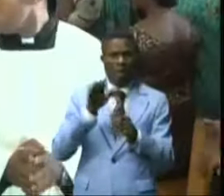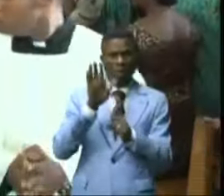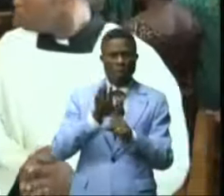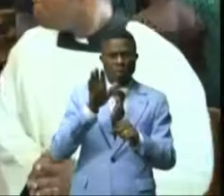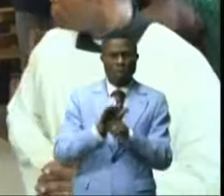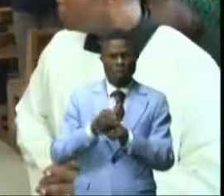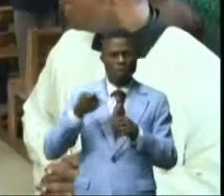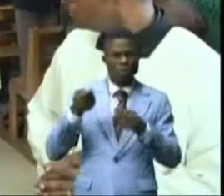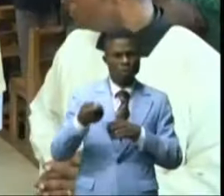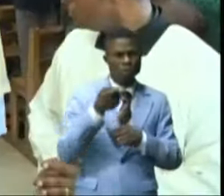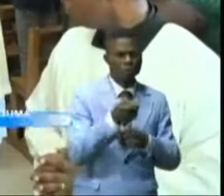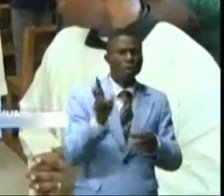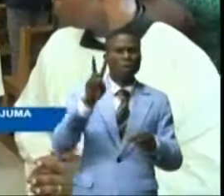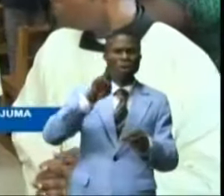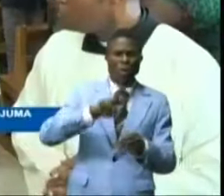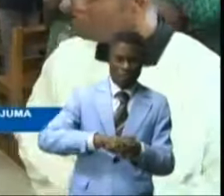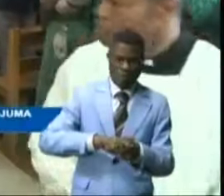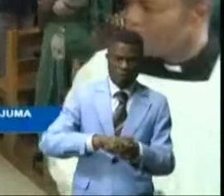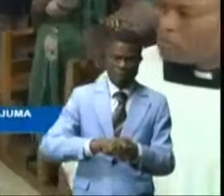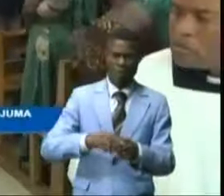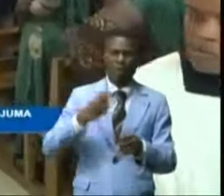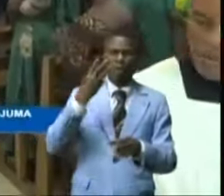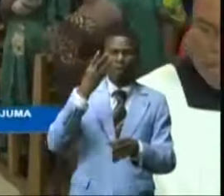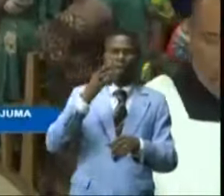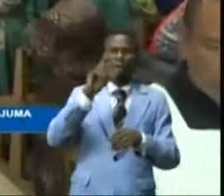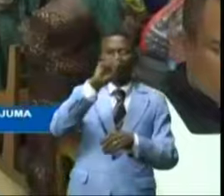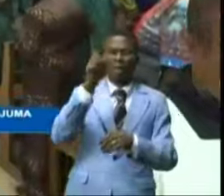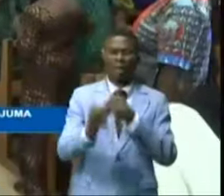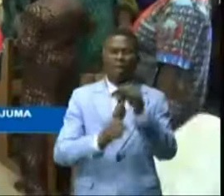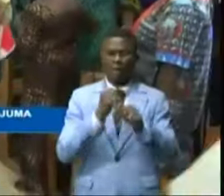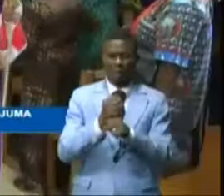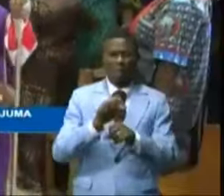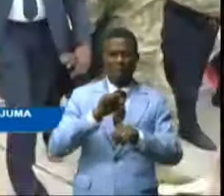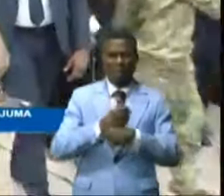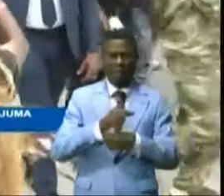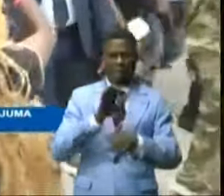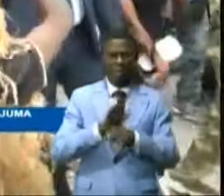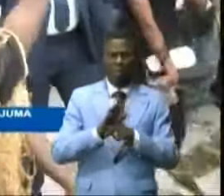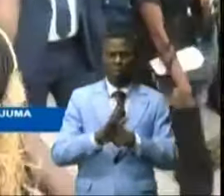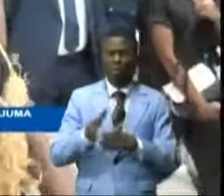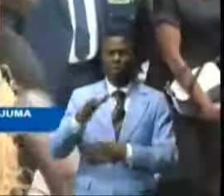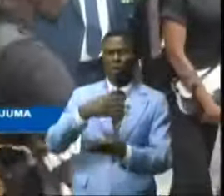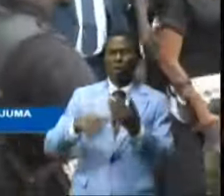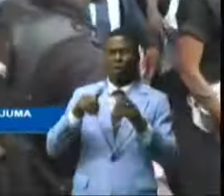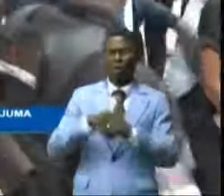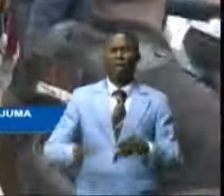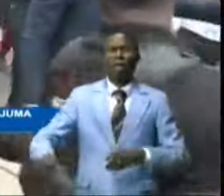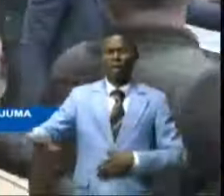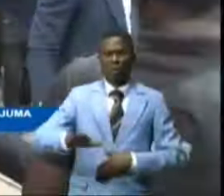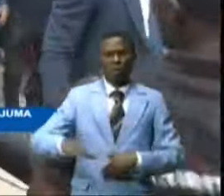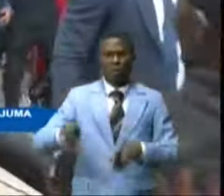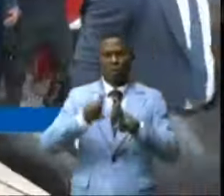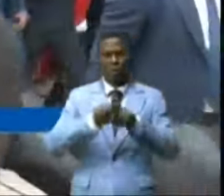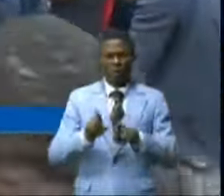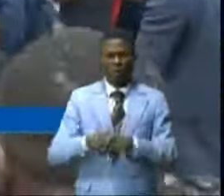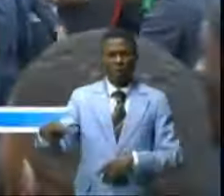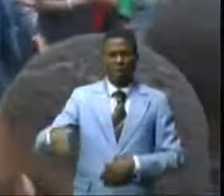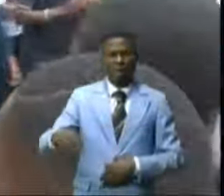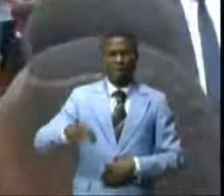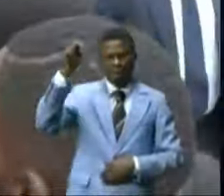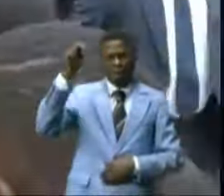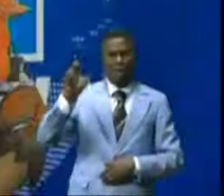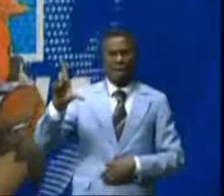de massacres et violences pendant 3 décennies, créant ainsi l'instabilité au pays et dans la région des Grands